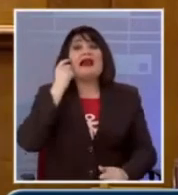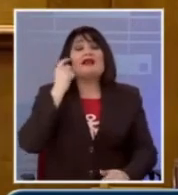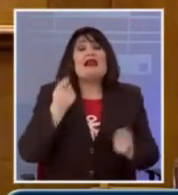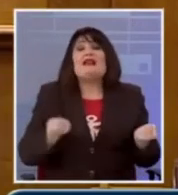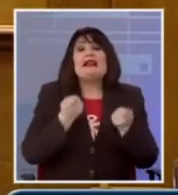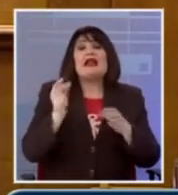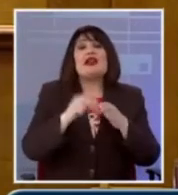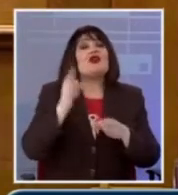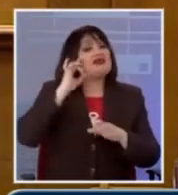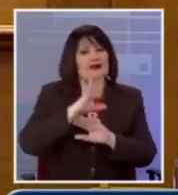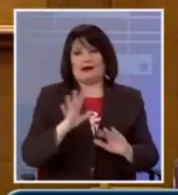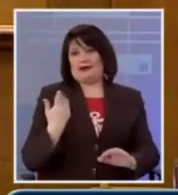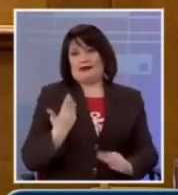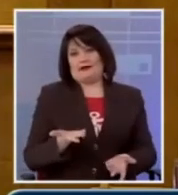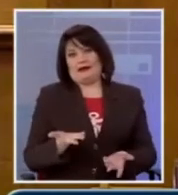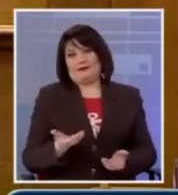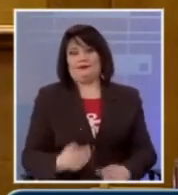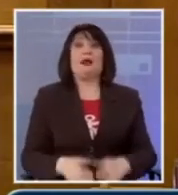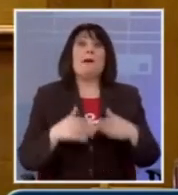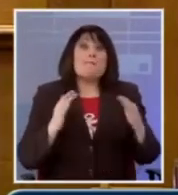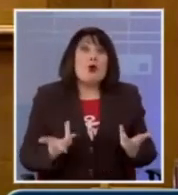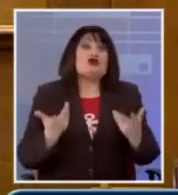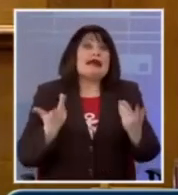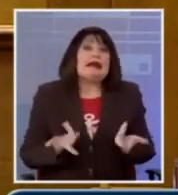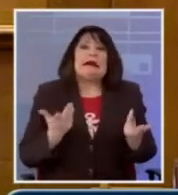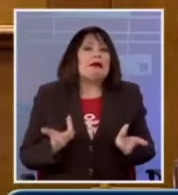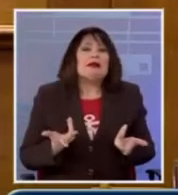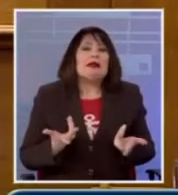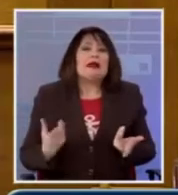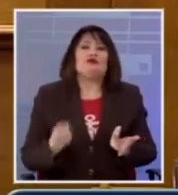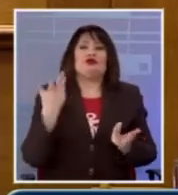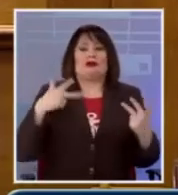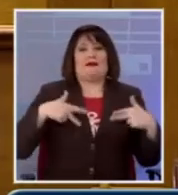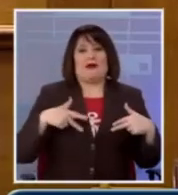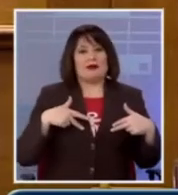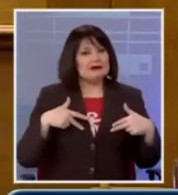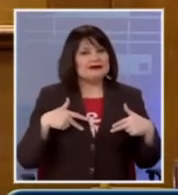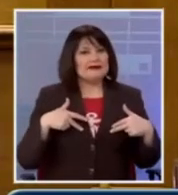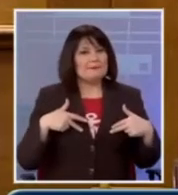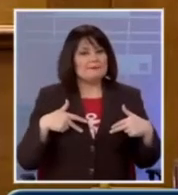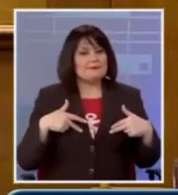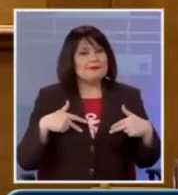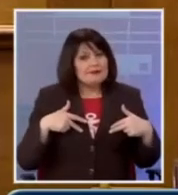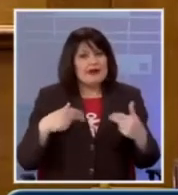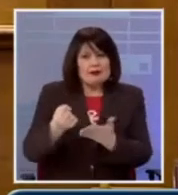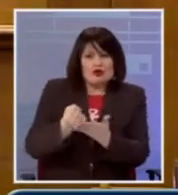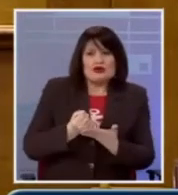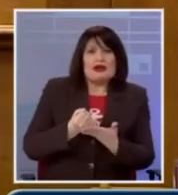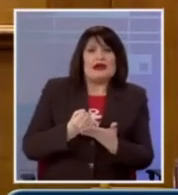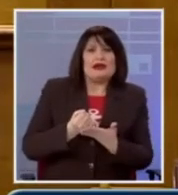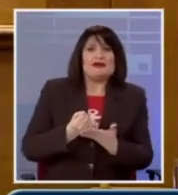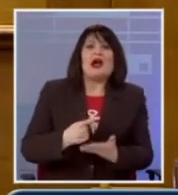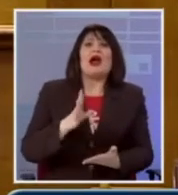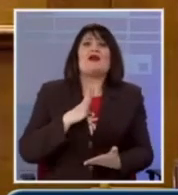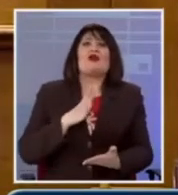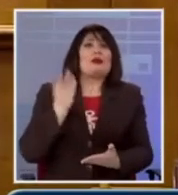συνέβη στις εκλογές που μας πέρασαν. Πώς και γιατί η νέα κυβέρνηση απολαμβάνει τις υποστήριξεις ακόμα και ανθρώπων